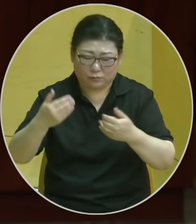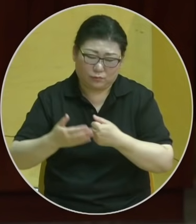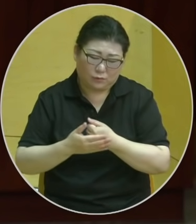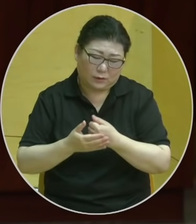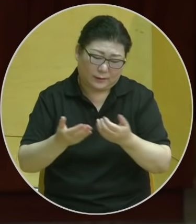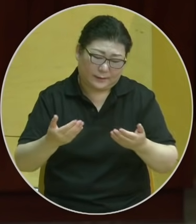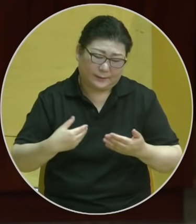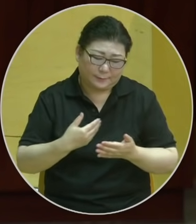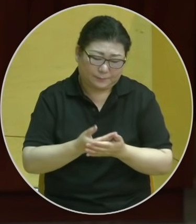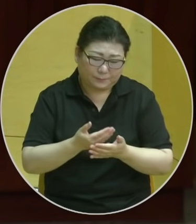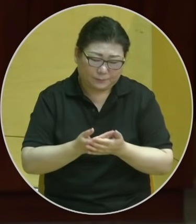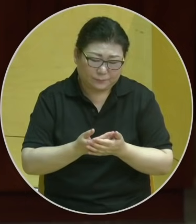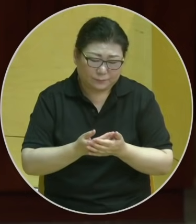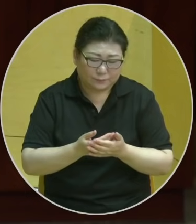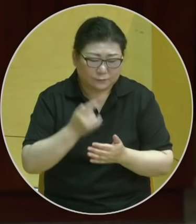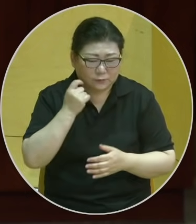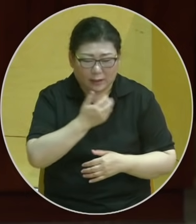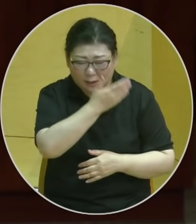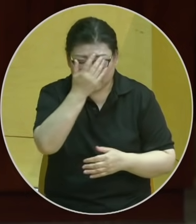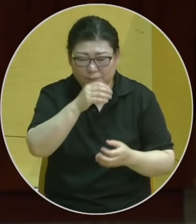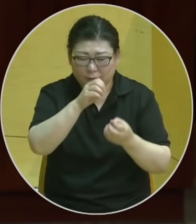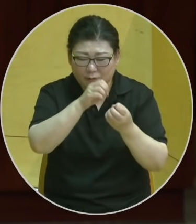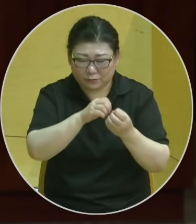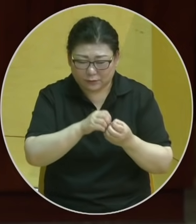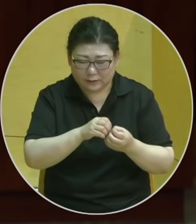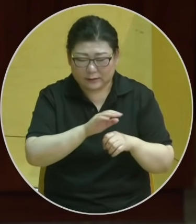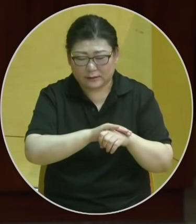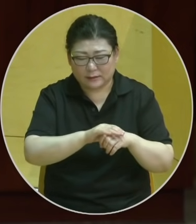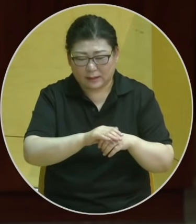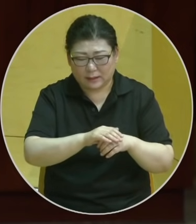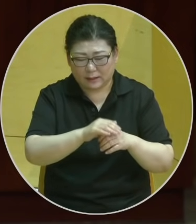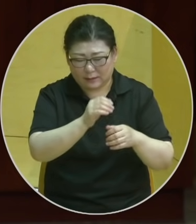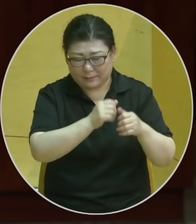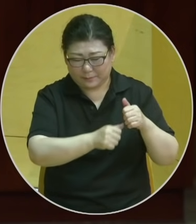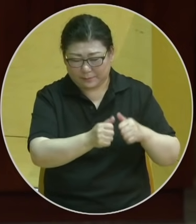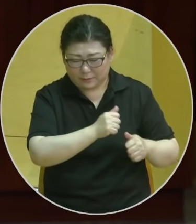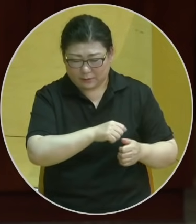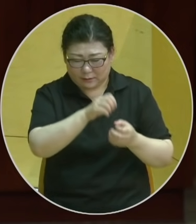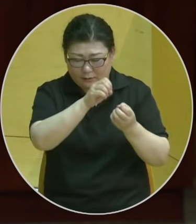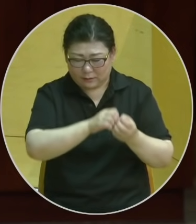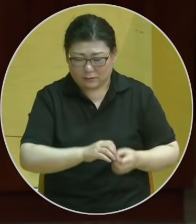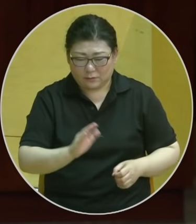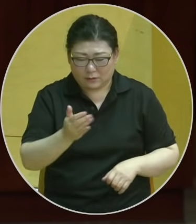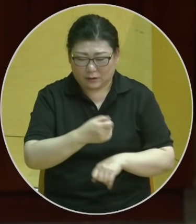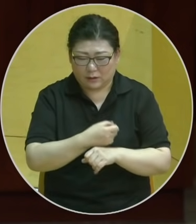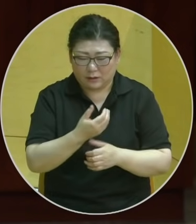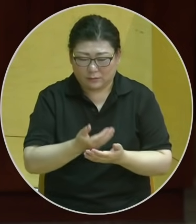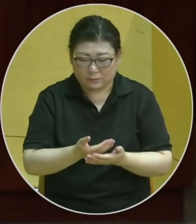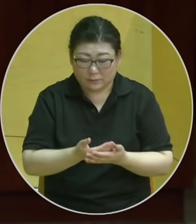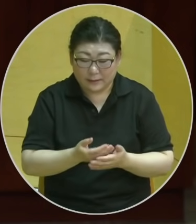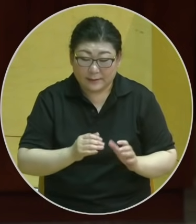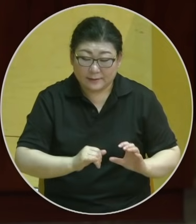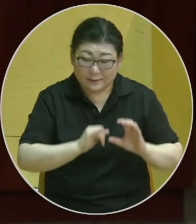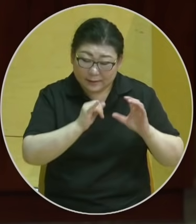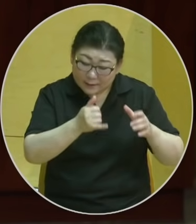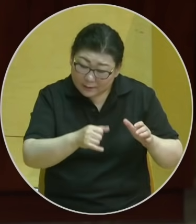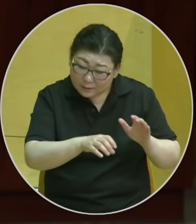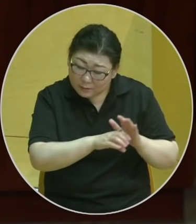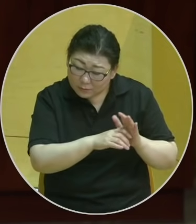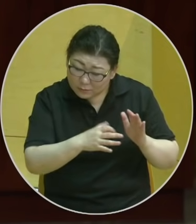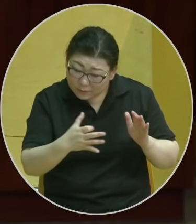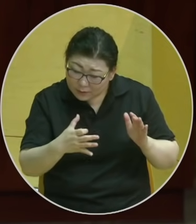유산이 다음 세대로 잘 이어질 수 있도록 하여 주시옵소서. 지금 세상은 1년 반이 넘게 지속되는